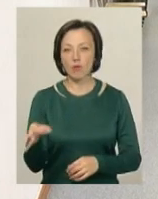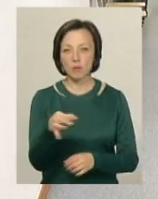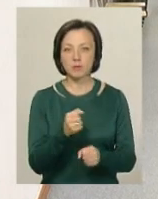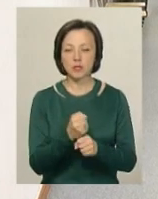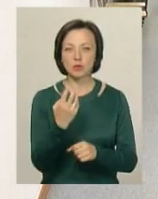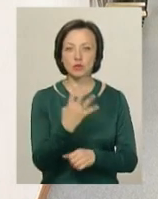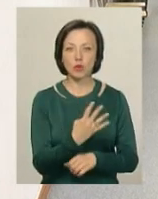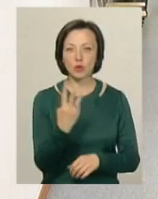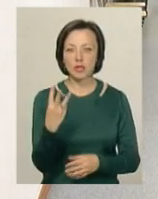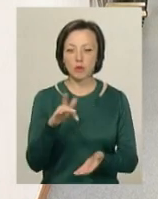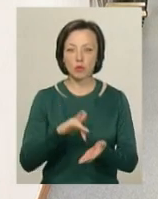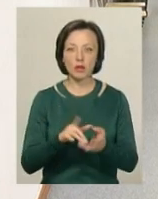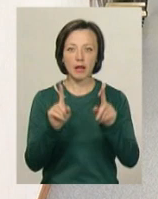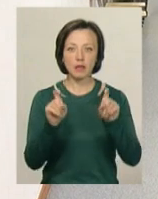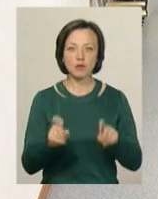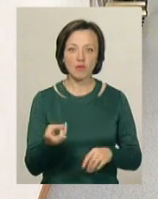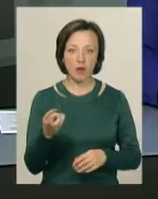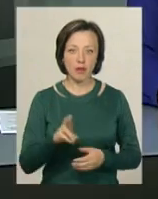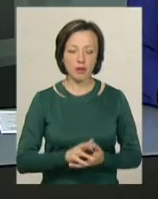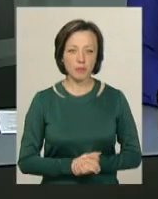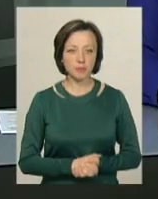діятимуть 43 пункти тестування.